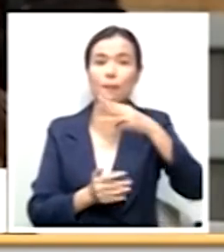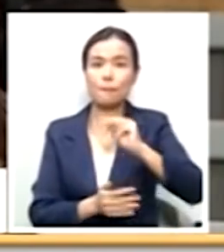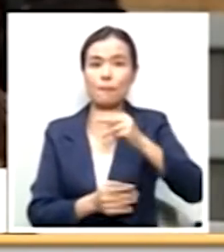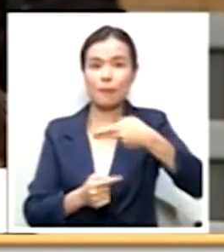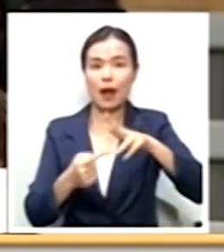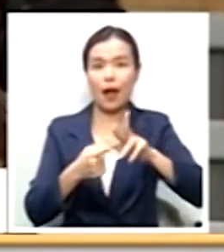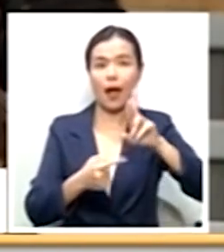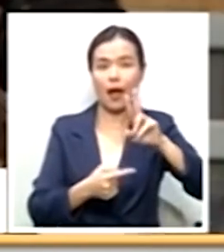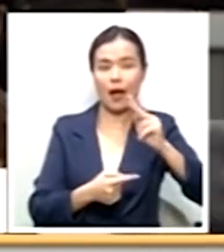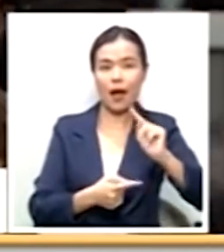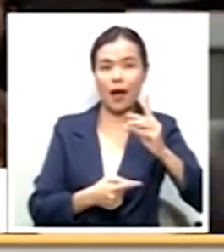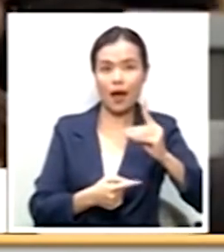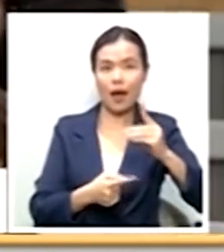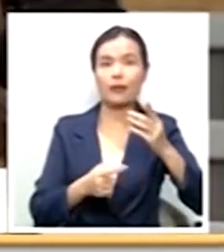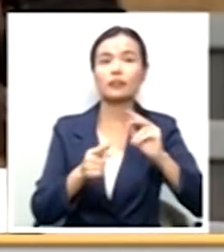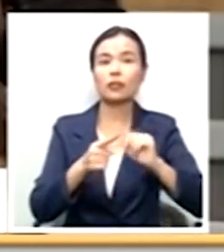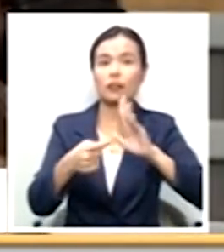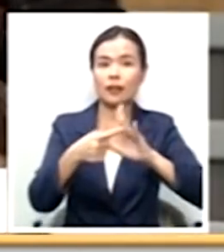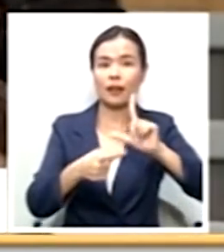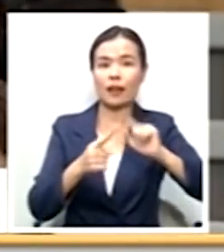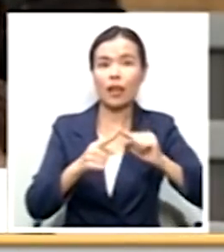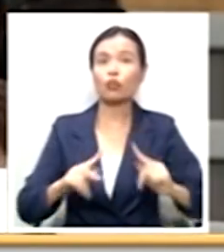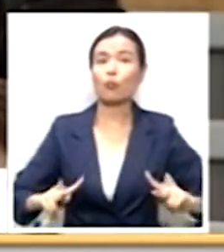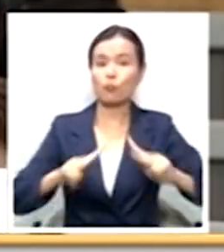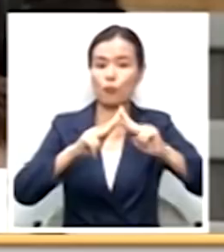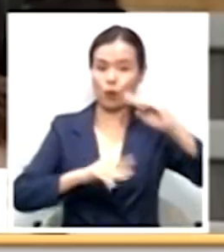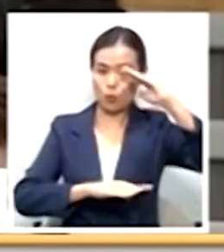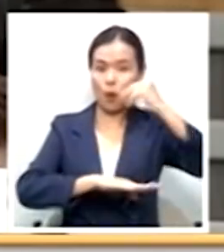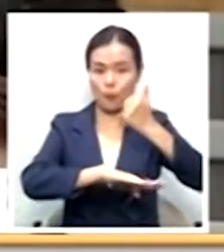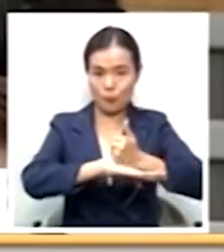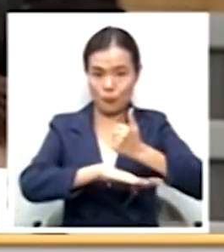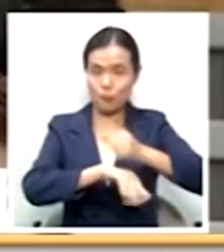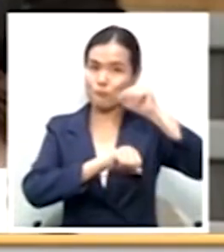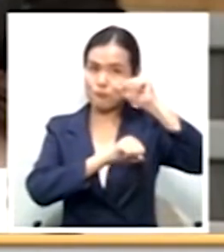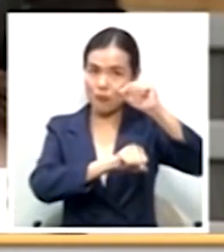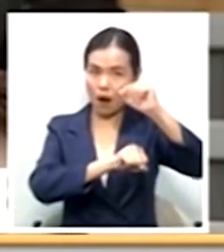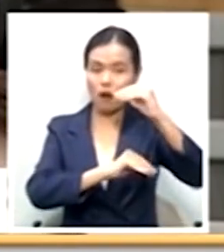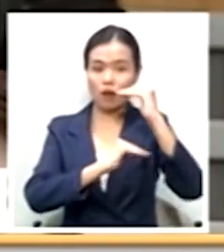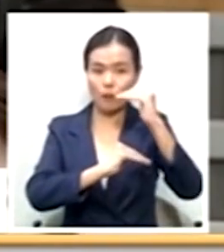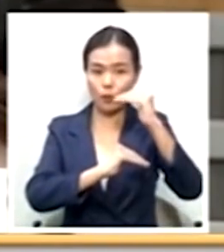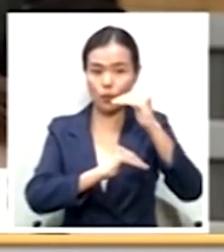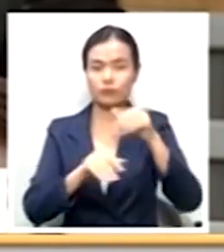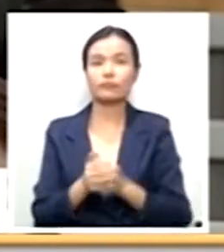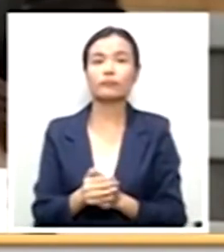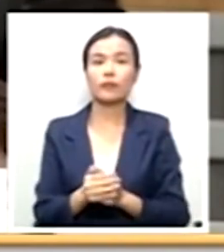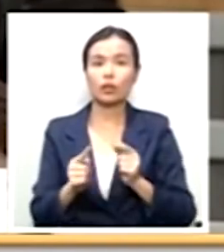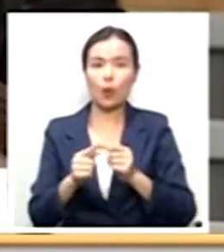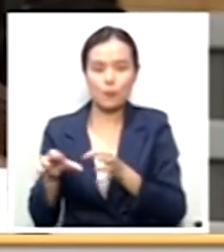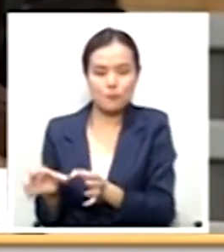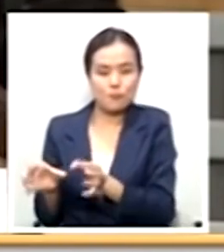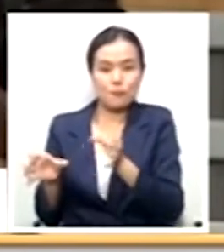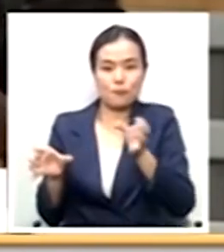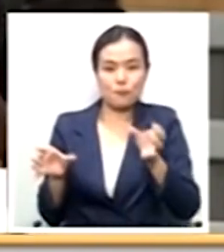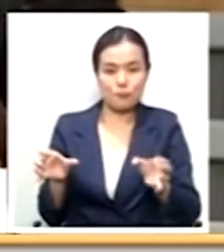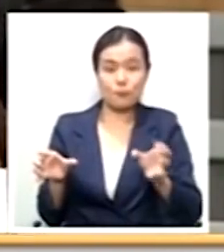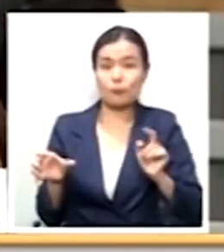รักษาพระองค์ตามที่รัฐมนตรีว่าการกระทรวงกลาโหมประกาศกำหนดให้ไปเป็นของหน่วยบัญชาการถวายความปลอดภัยรัก